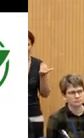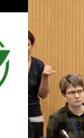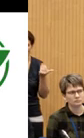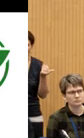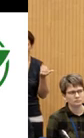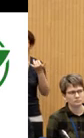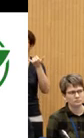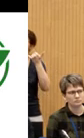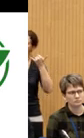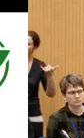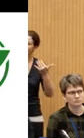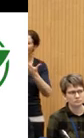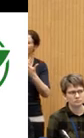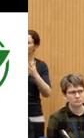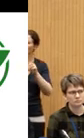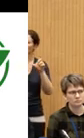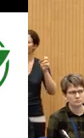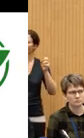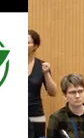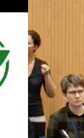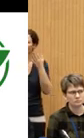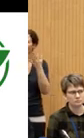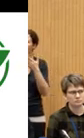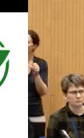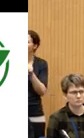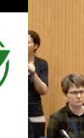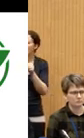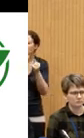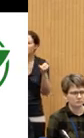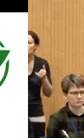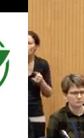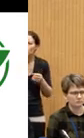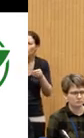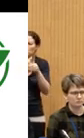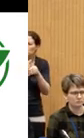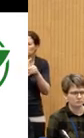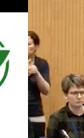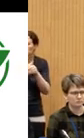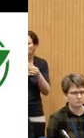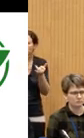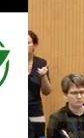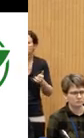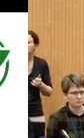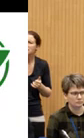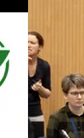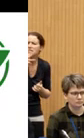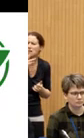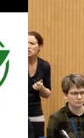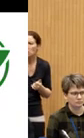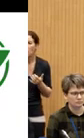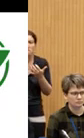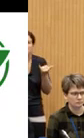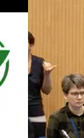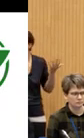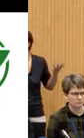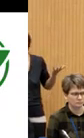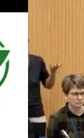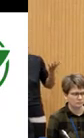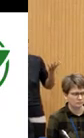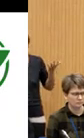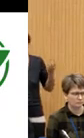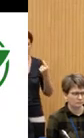denn eigentlich als Bildungsfachkraft? Was macht diesen Job aus? Wie sieht der Alltag aus? Und das kann natürlich keiner besser berichten